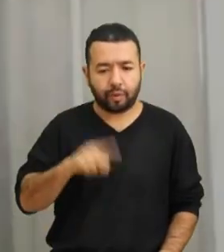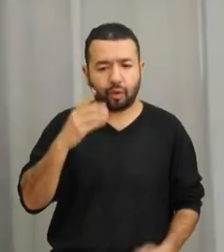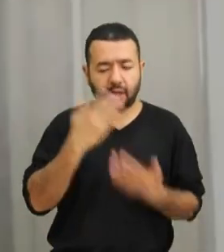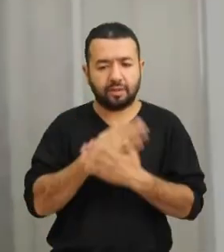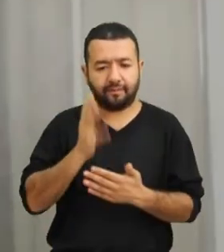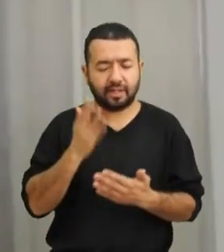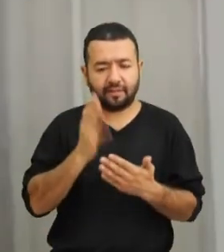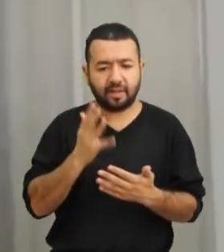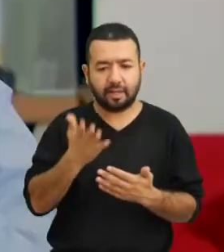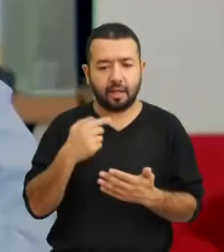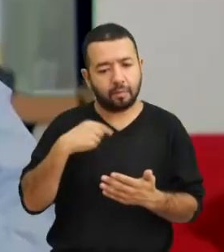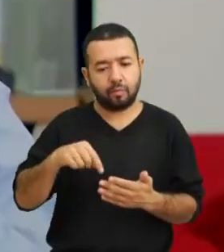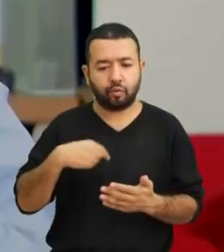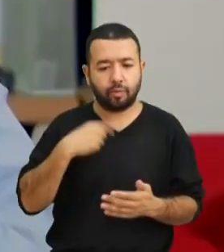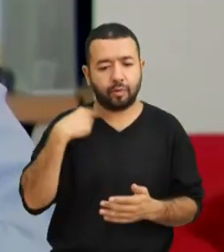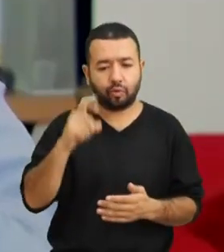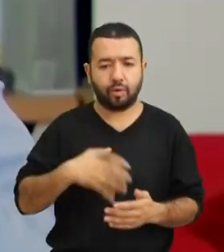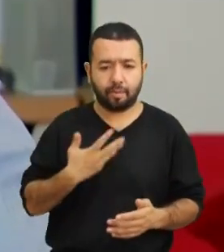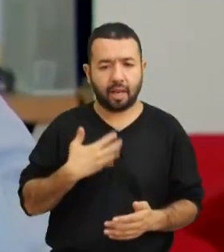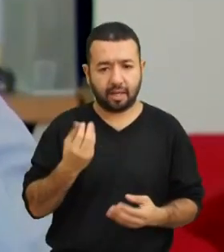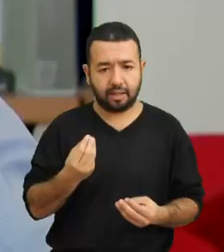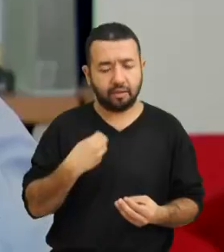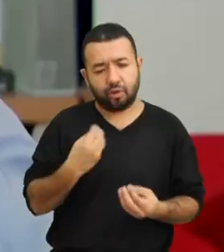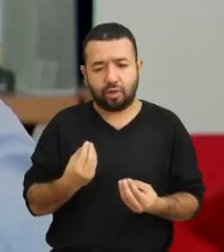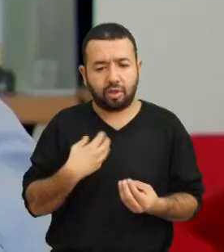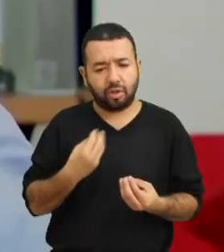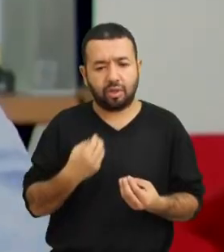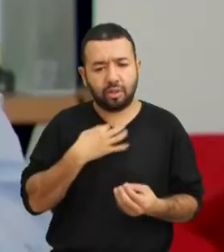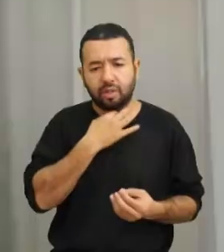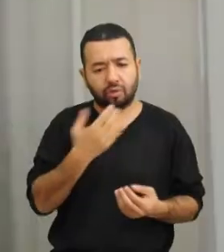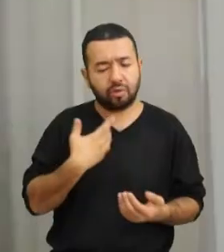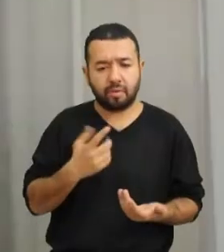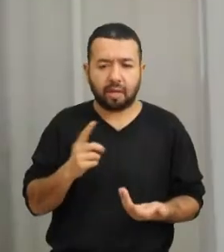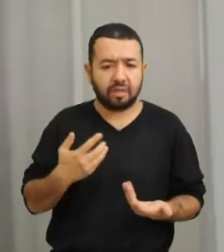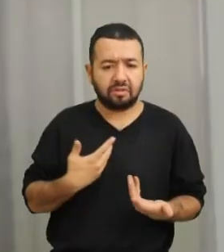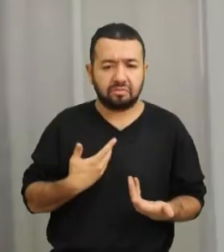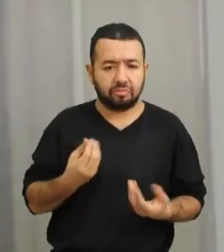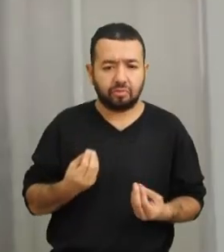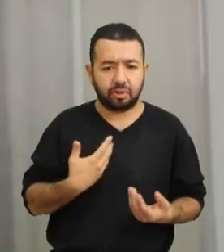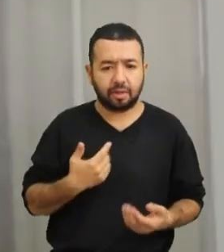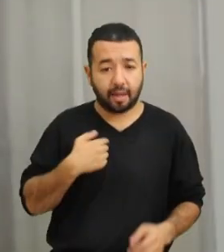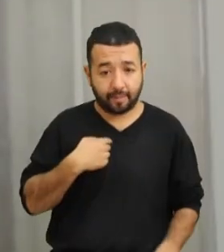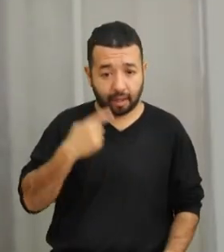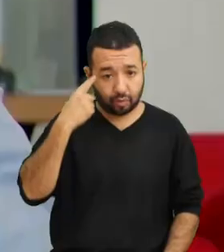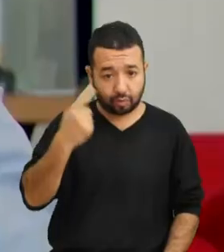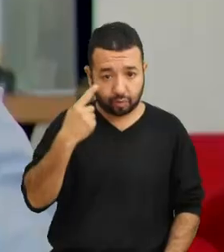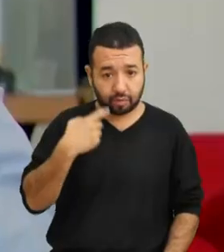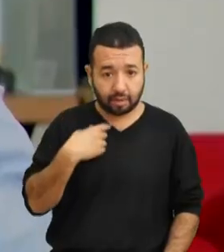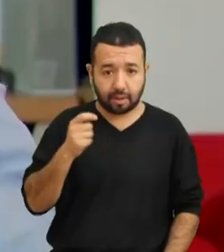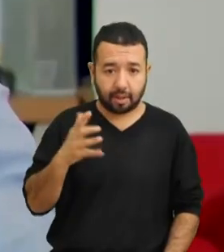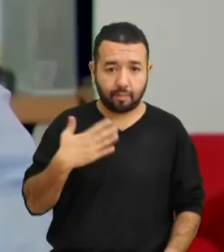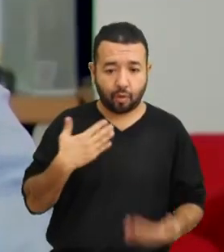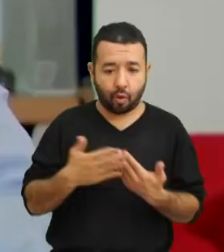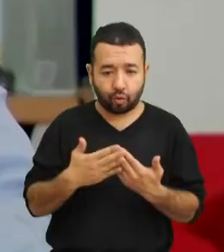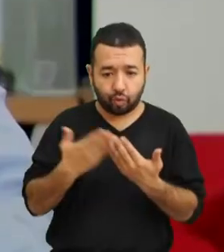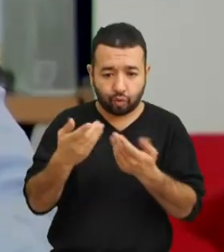iyi misin acaba diye merak ettim. Evet iyiyim Rüyam, teşekkür ederim. Hayır. Ya beni düşünüyorsun, yapma Allah aşkına. Onca